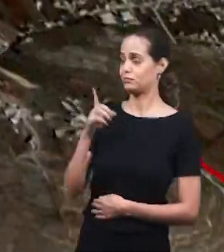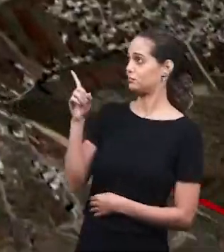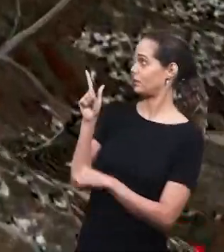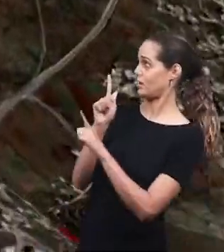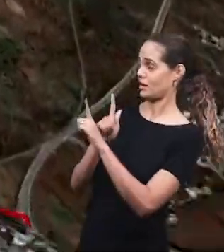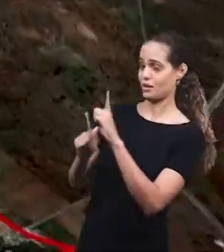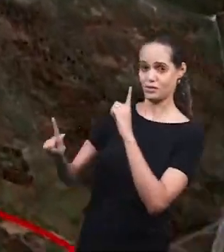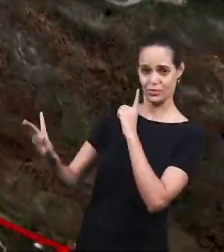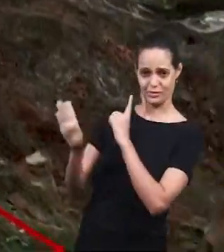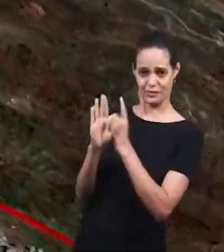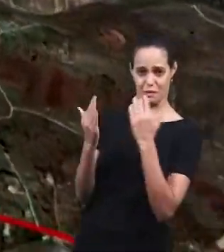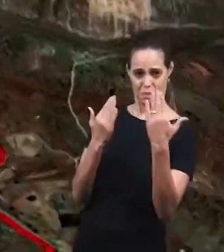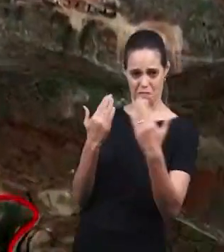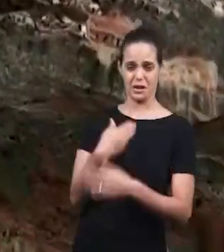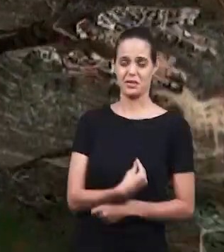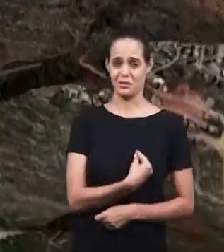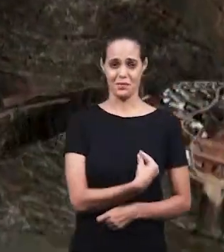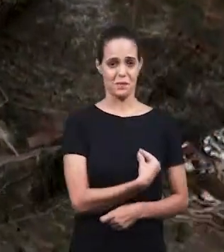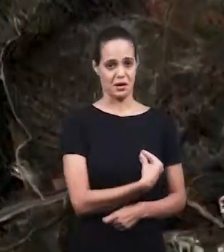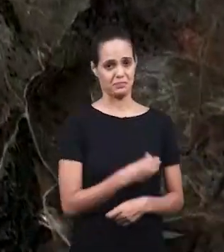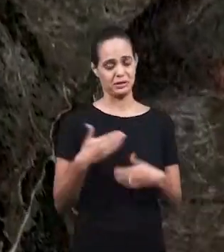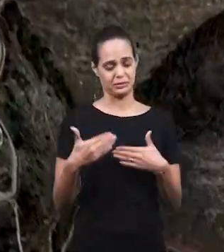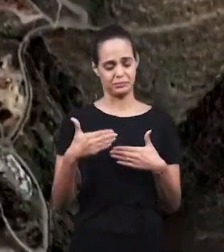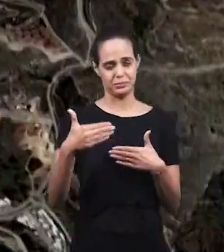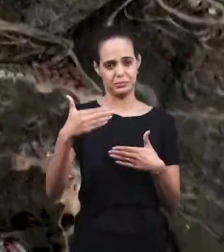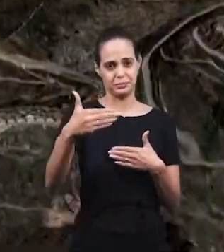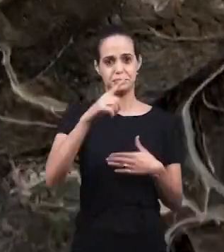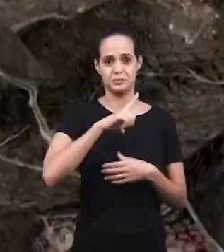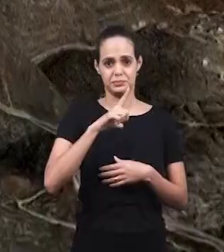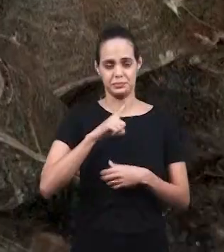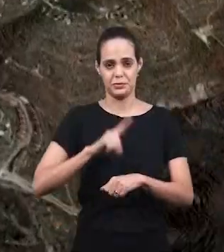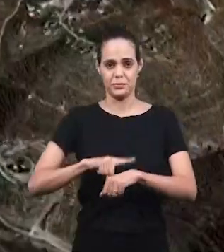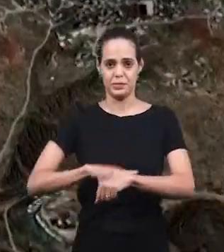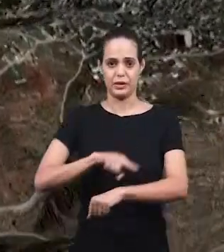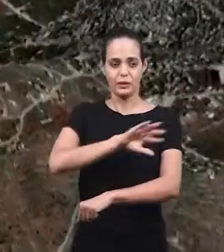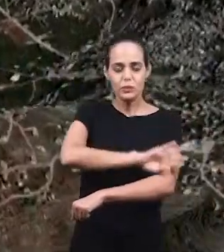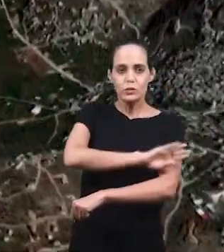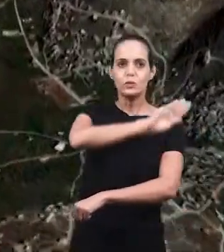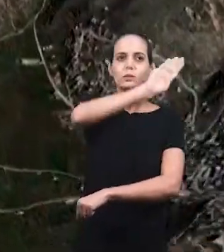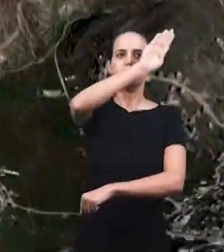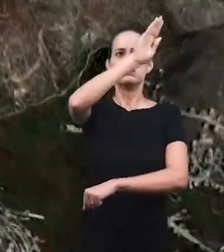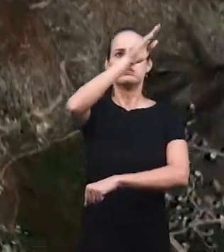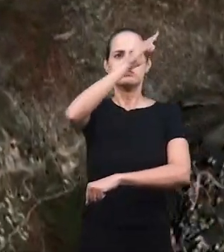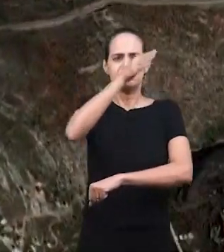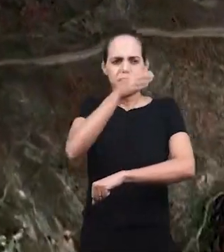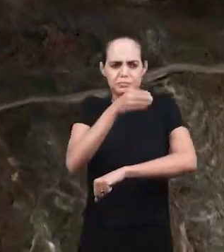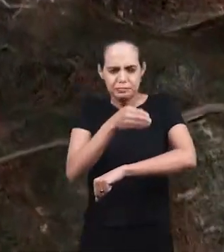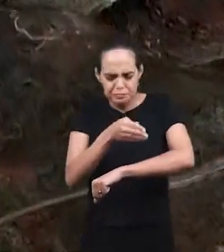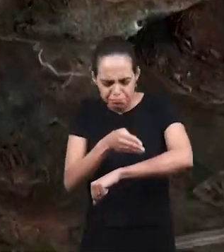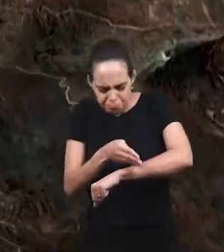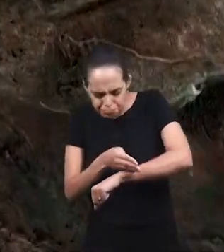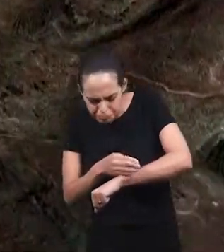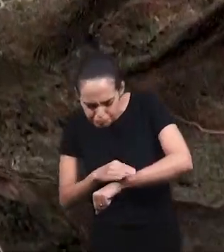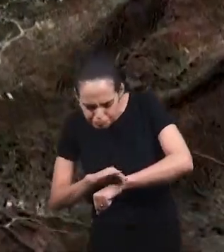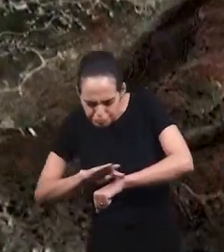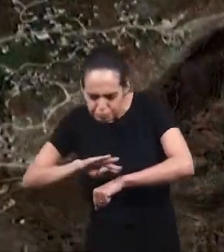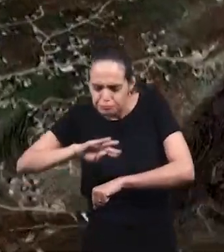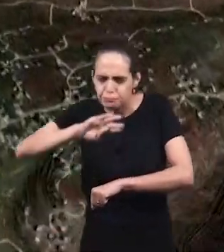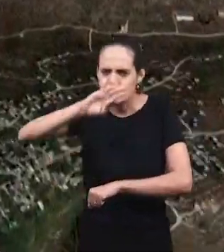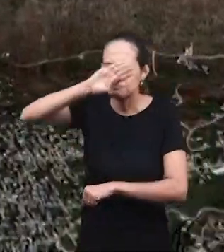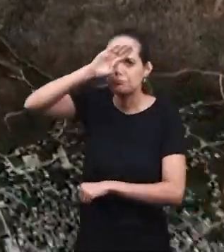la géographie de la vie, elle est comme ça. Elle est remplie de montagnes et de vallées. Mais cette géographie de la